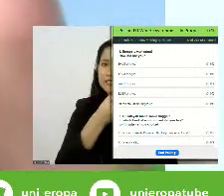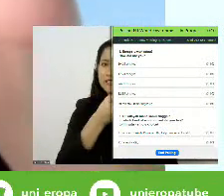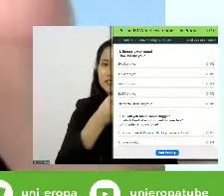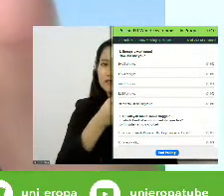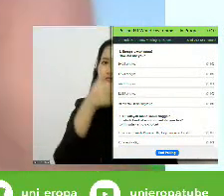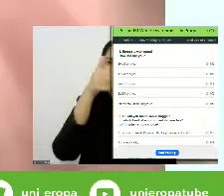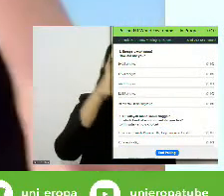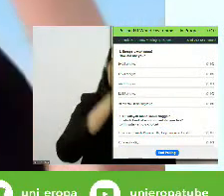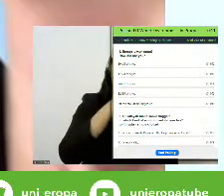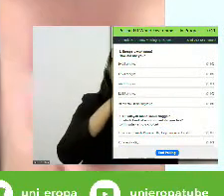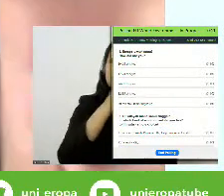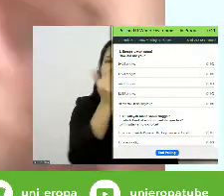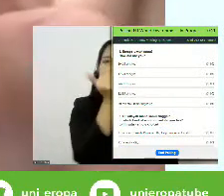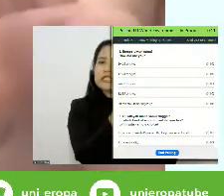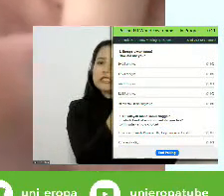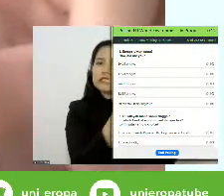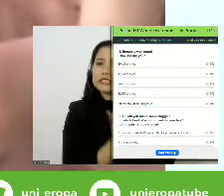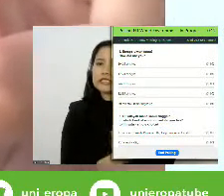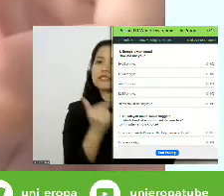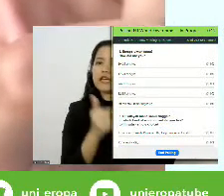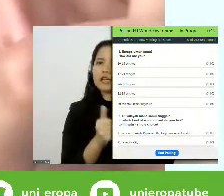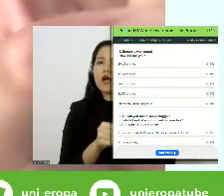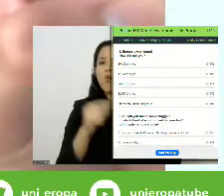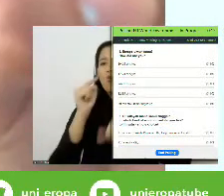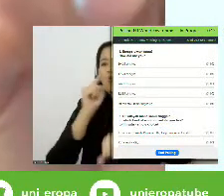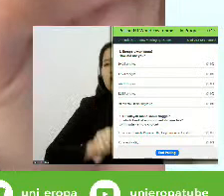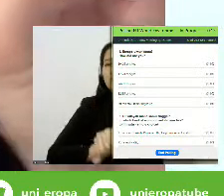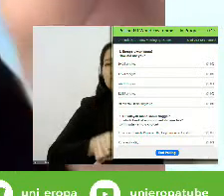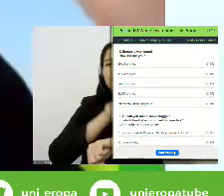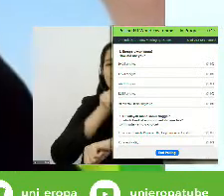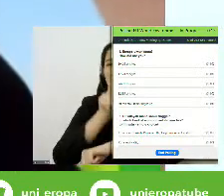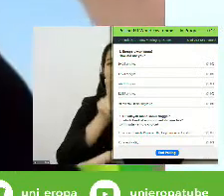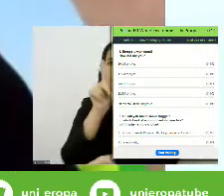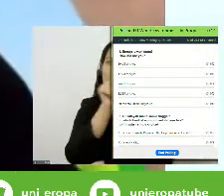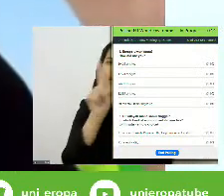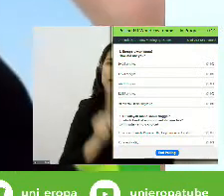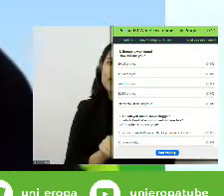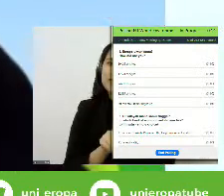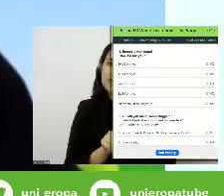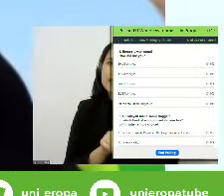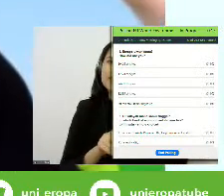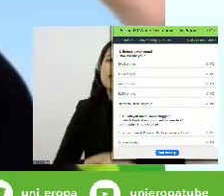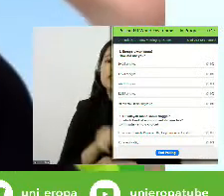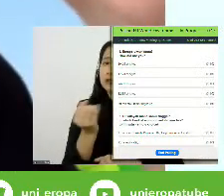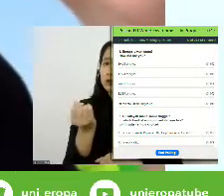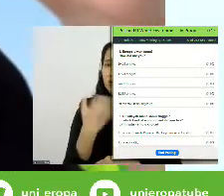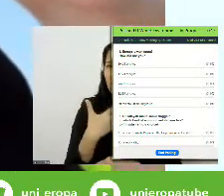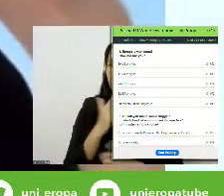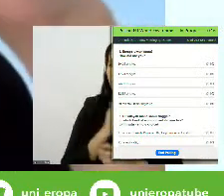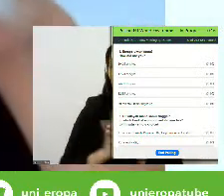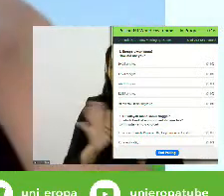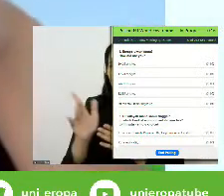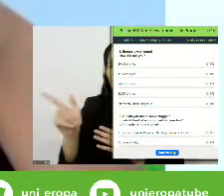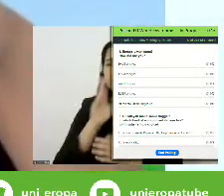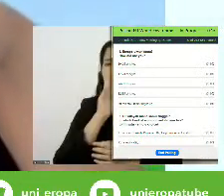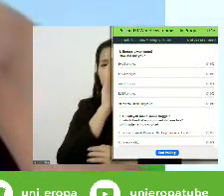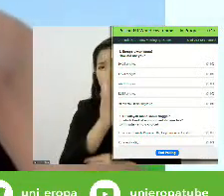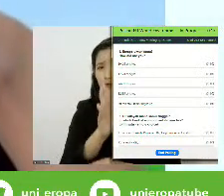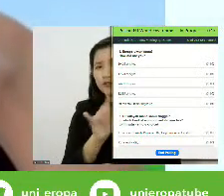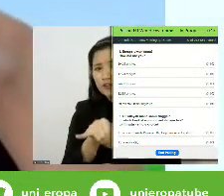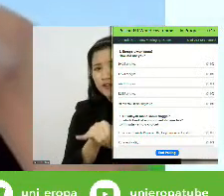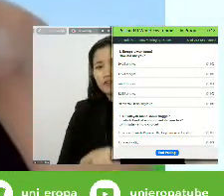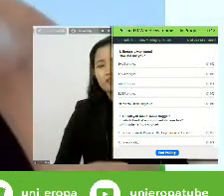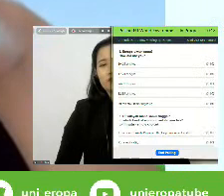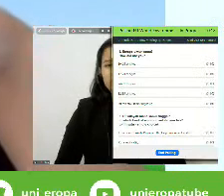waktu sekitar dua menit dari sekarang jadi langsung aja dijawab sesuai dengan kejujuran ya